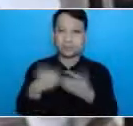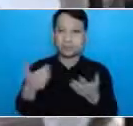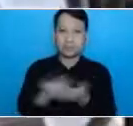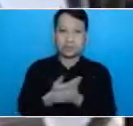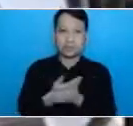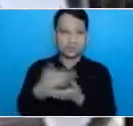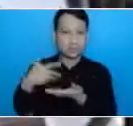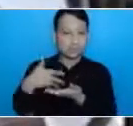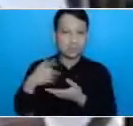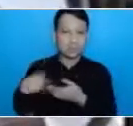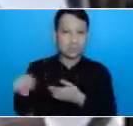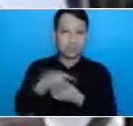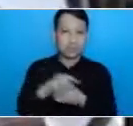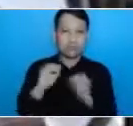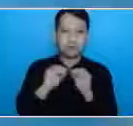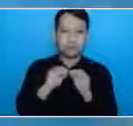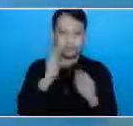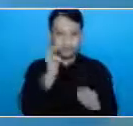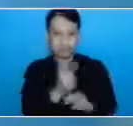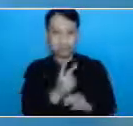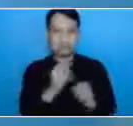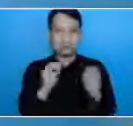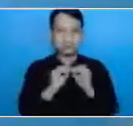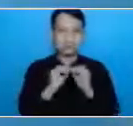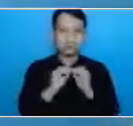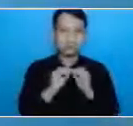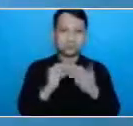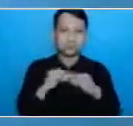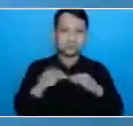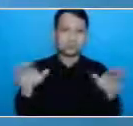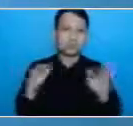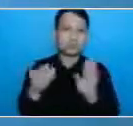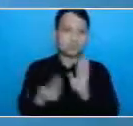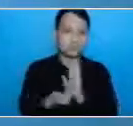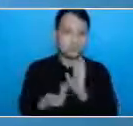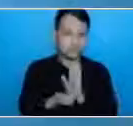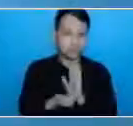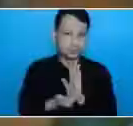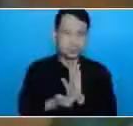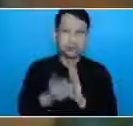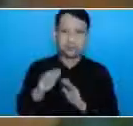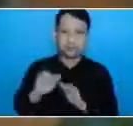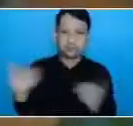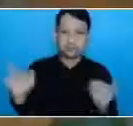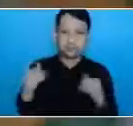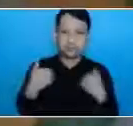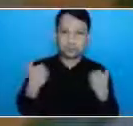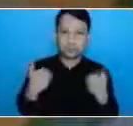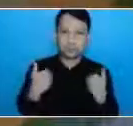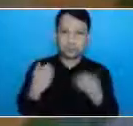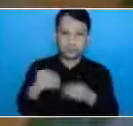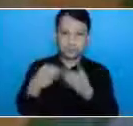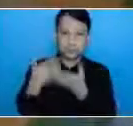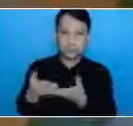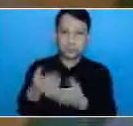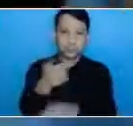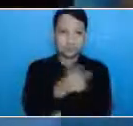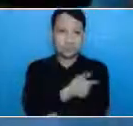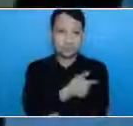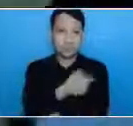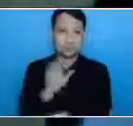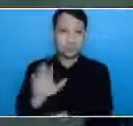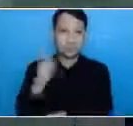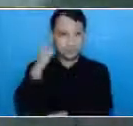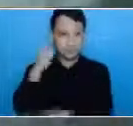Wendell Avisado na kailangan ng Department of Finance ng karagdagang 25 billion pesos na pambili ng